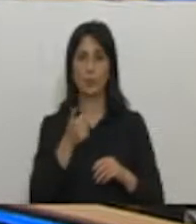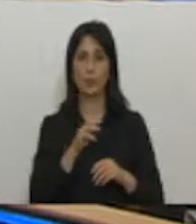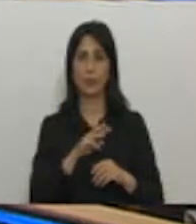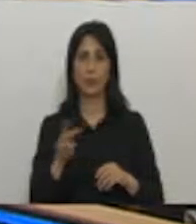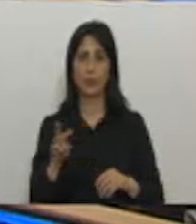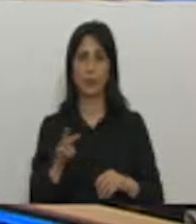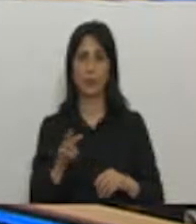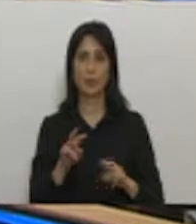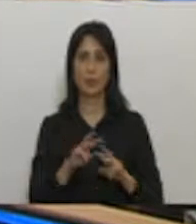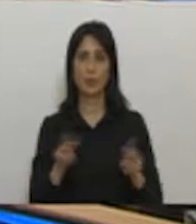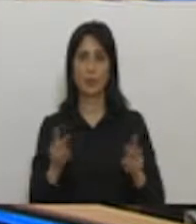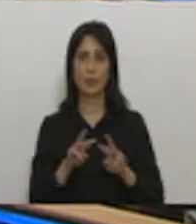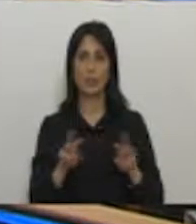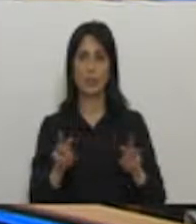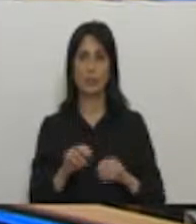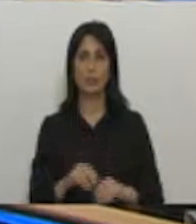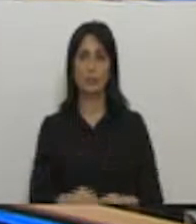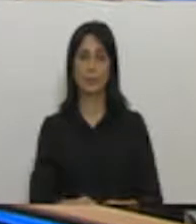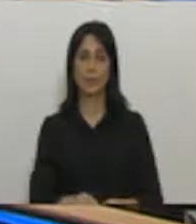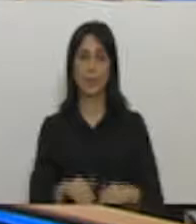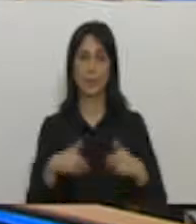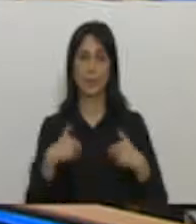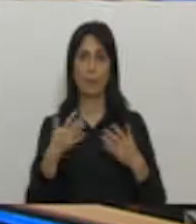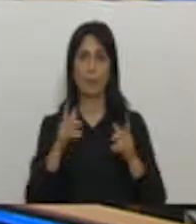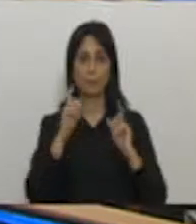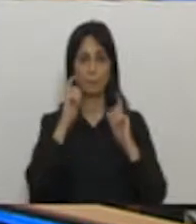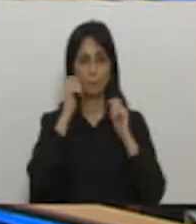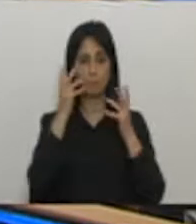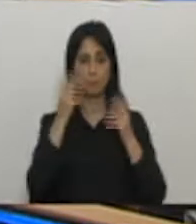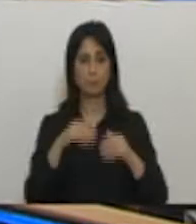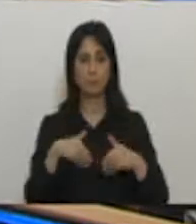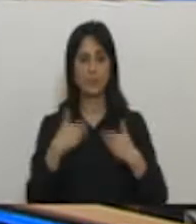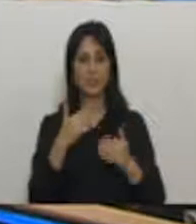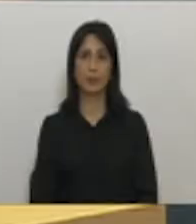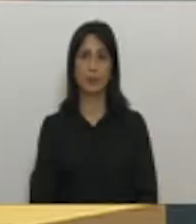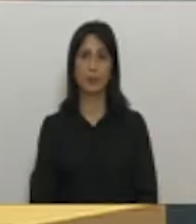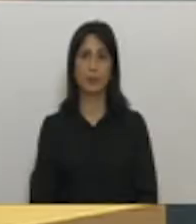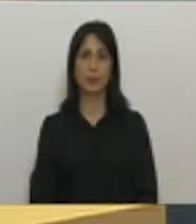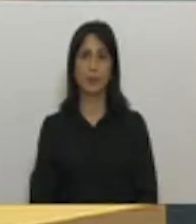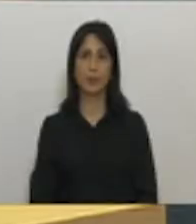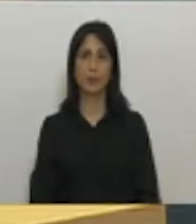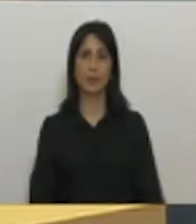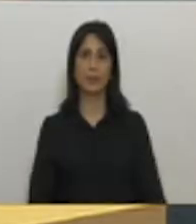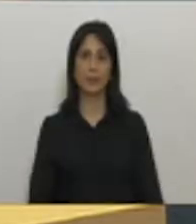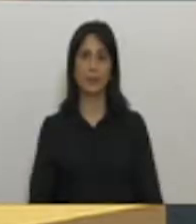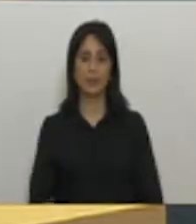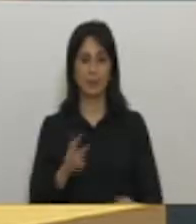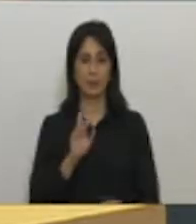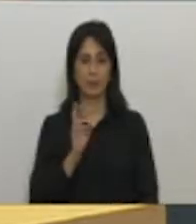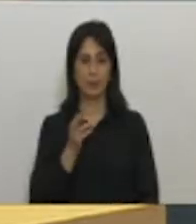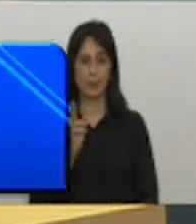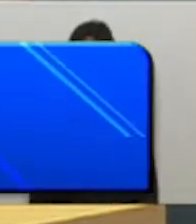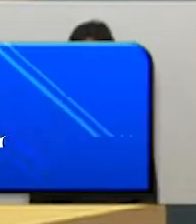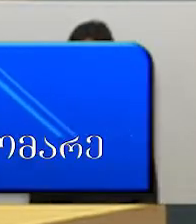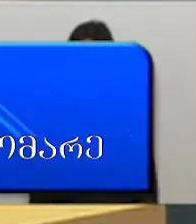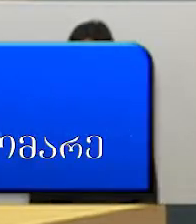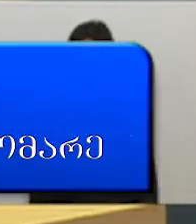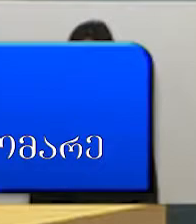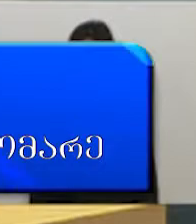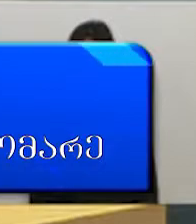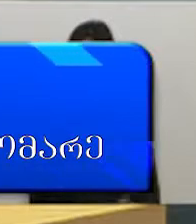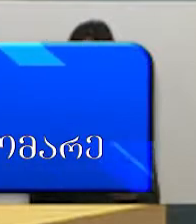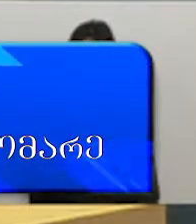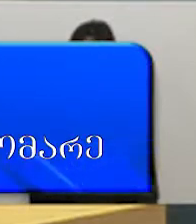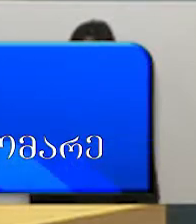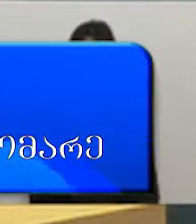премьер-министру, министрибу, кидотсап дабадебис дэс кисулир цагматебас. Параскэпс, рудца ткэн гамок